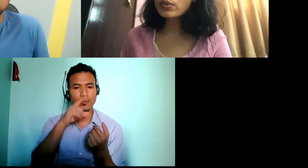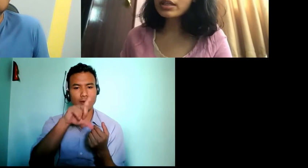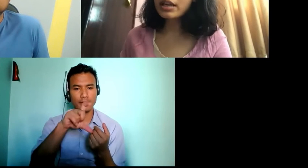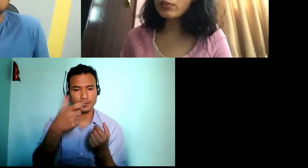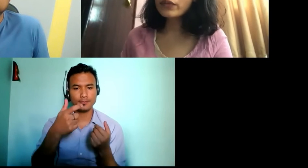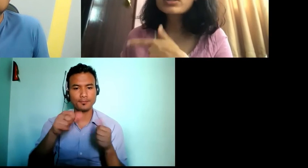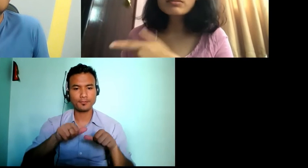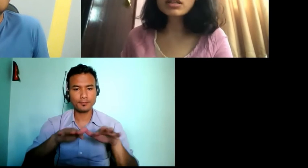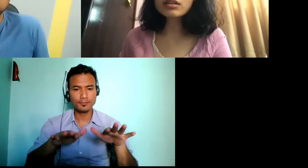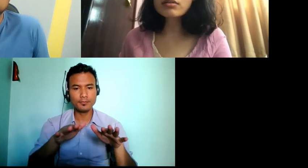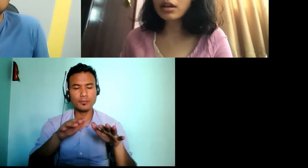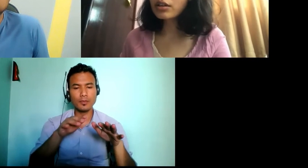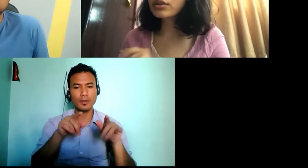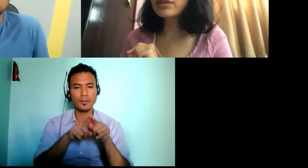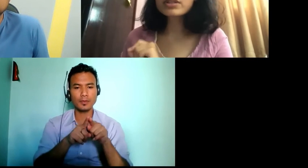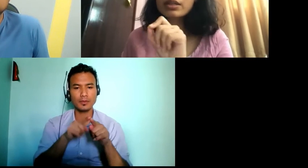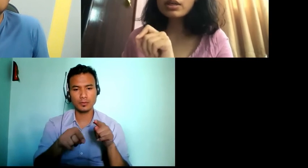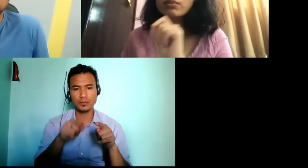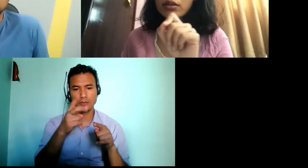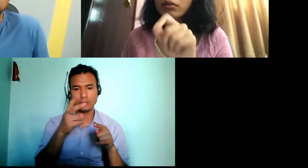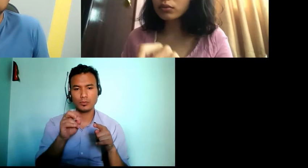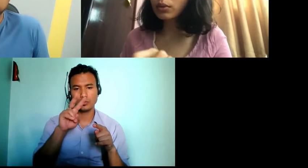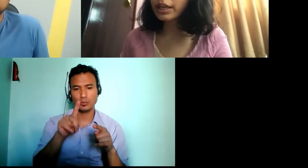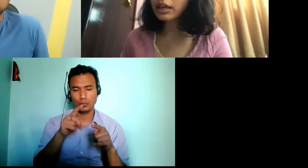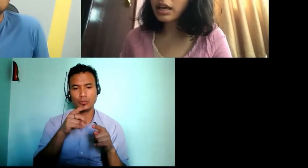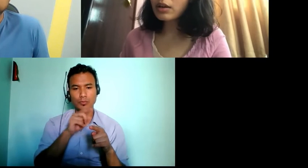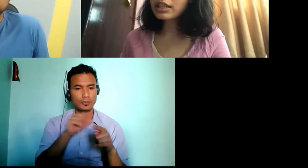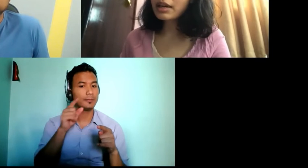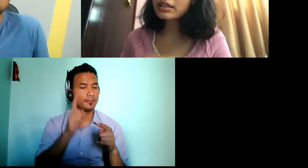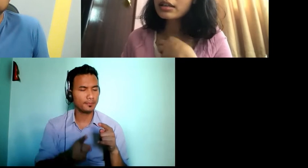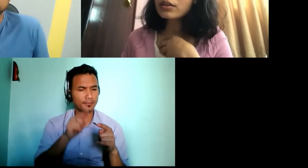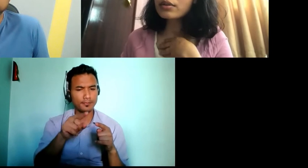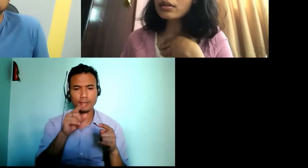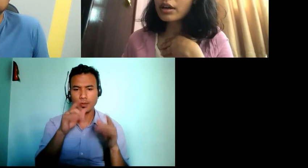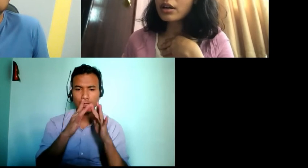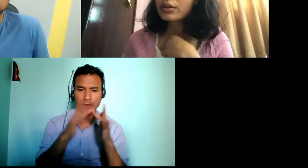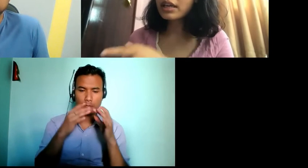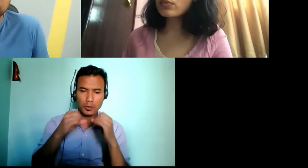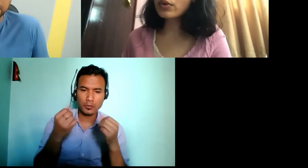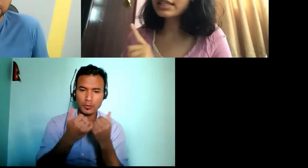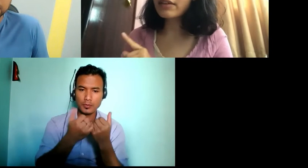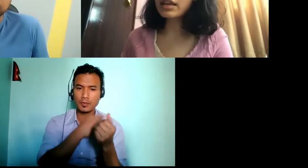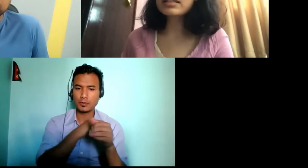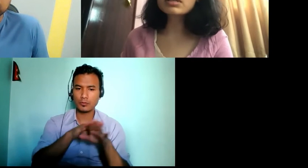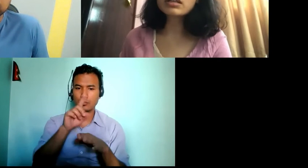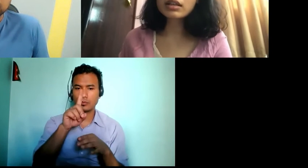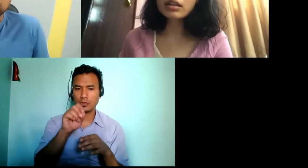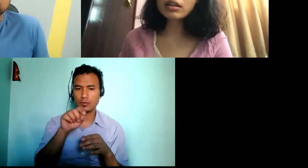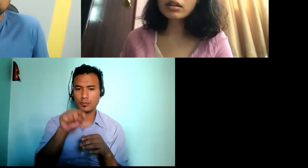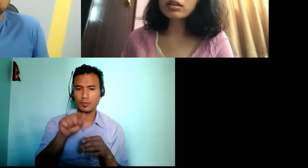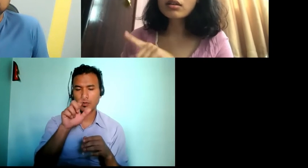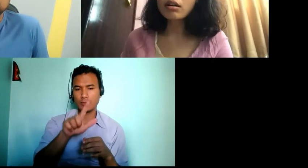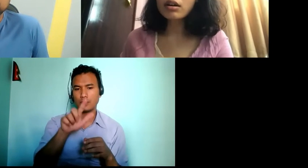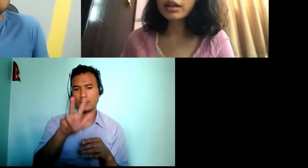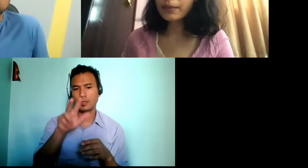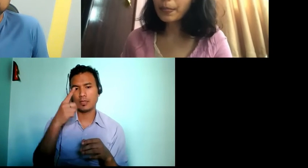पपुलेसनै 29.40 मिलियनको छ होइन यो जनवरी 2021 को हो होइन, अब त्यसमा इन्टरनेट युज गर्नेहरू 10.78 मिलियन के